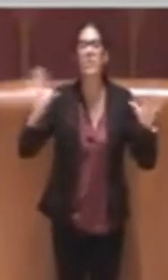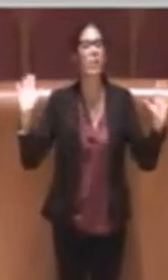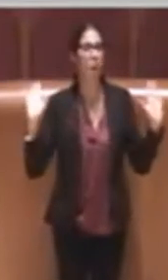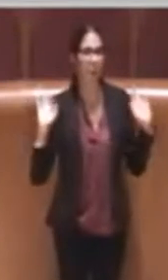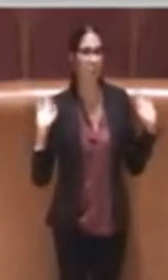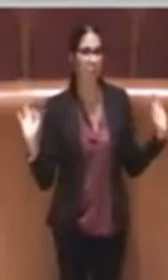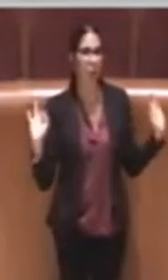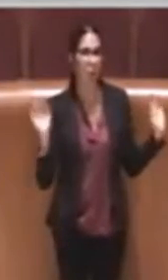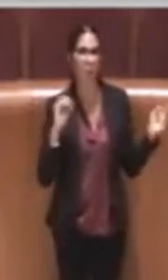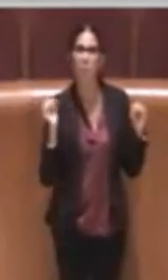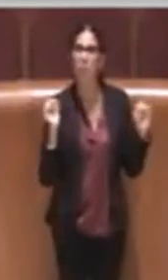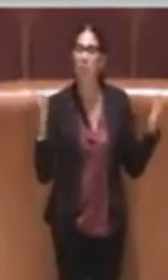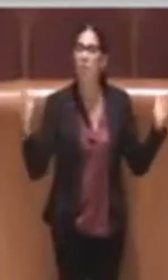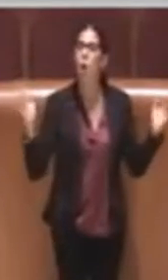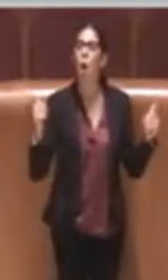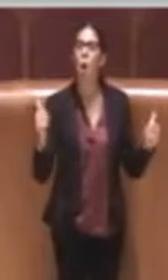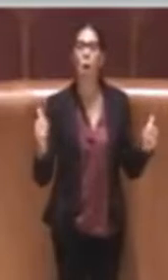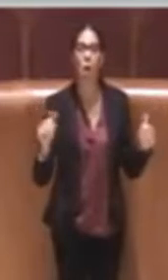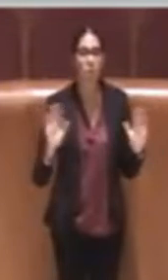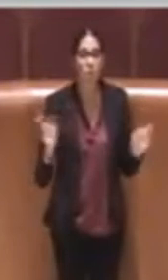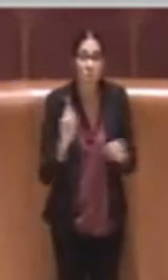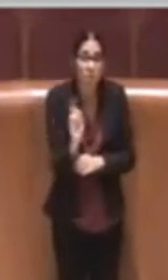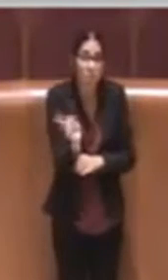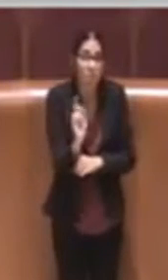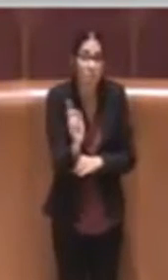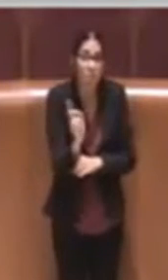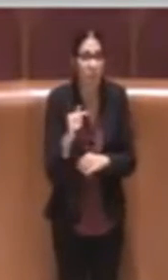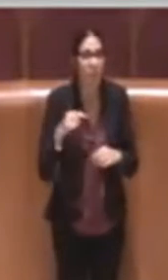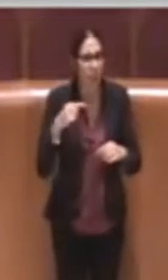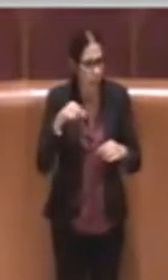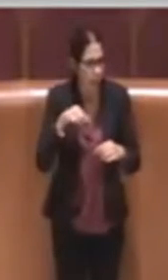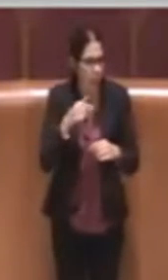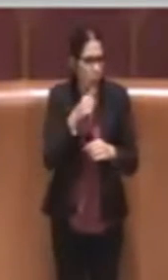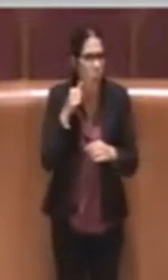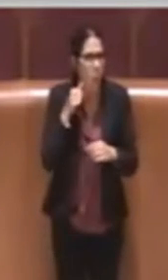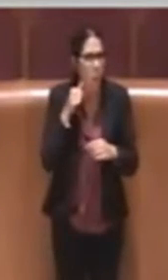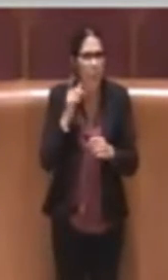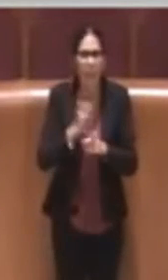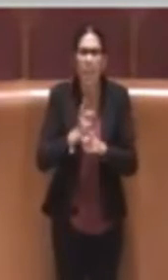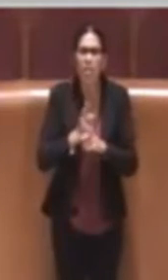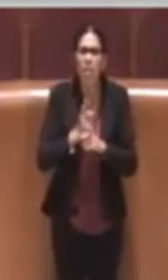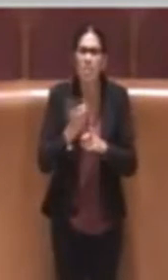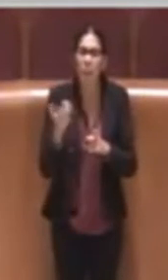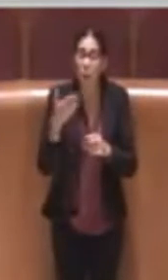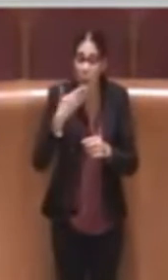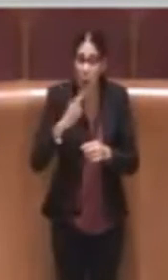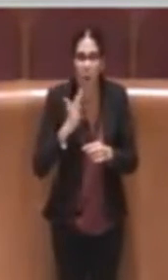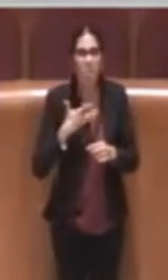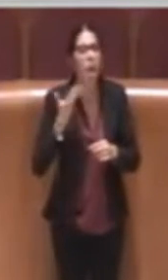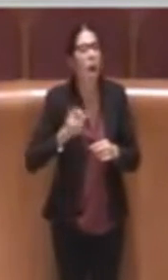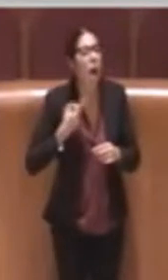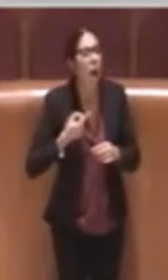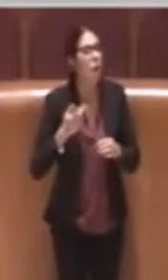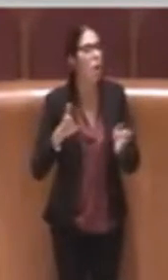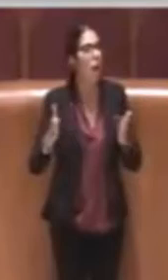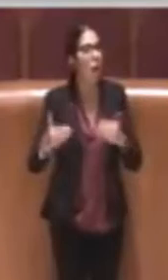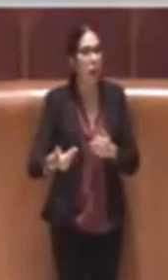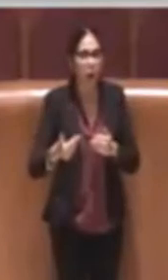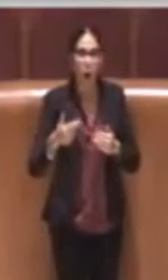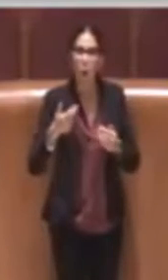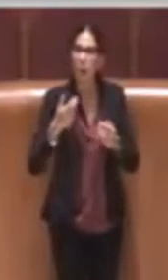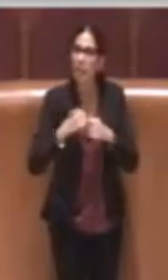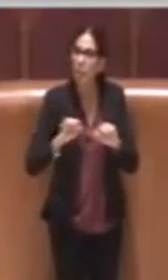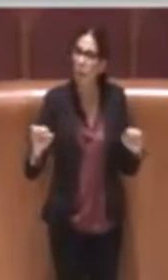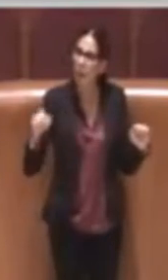al dibattito che sì è utile e necessario, e meno male che ci sono ancora delle aule democratiche in cui questo dibattito